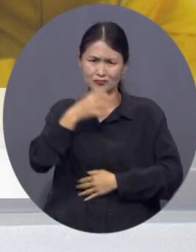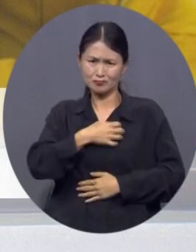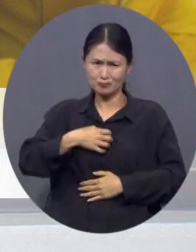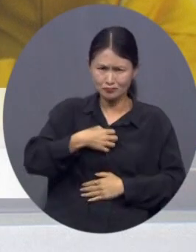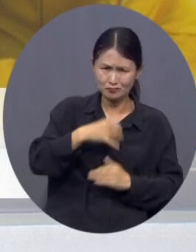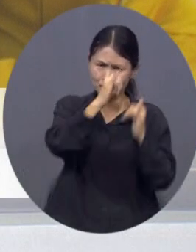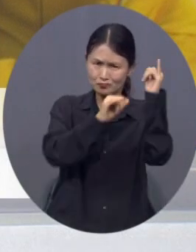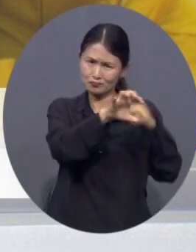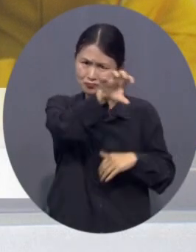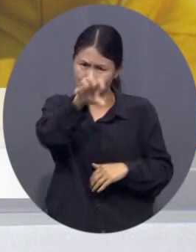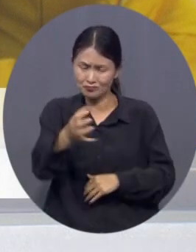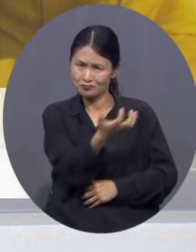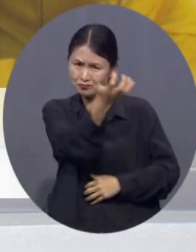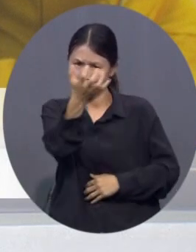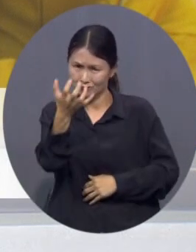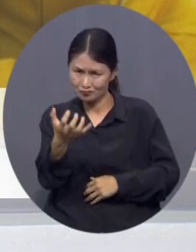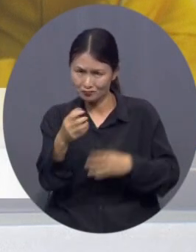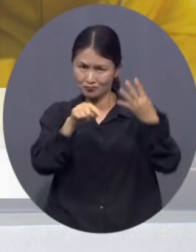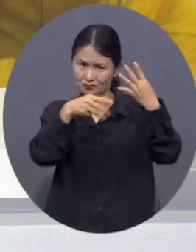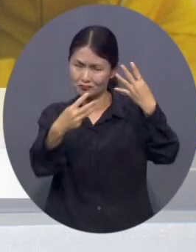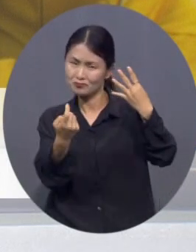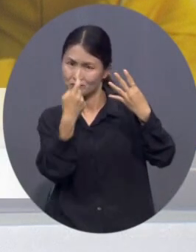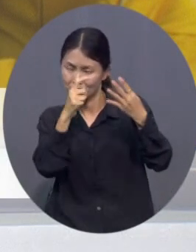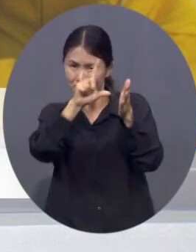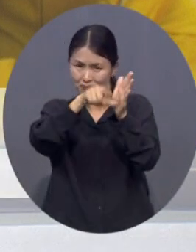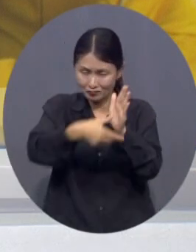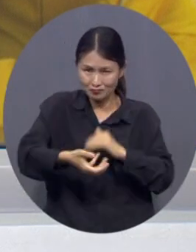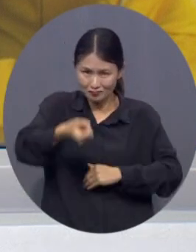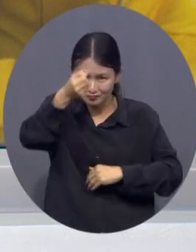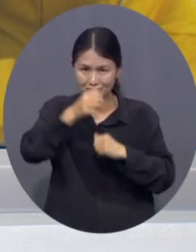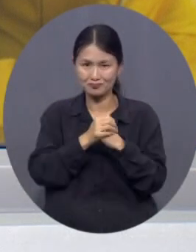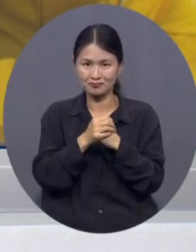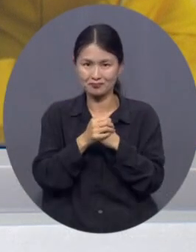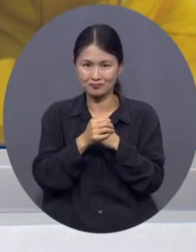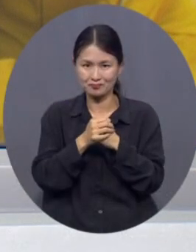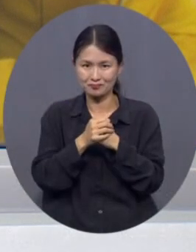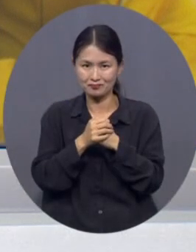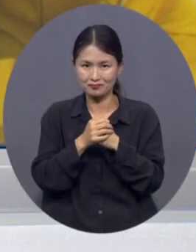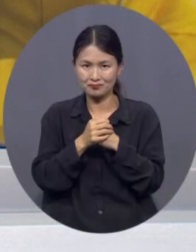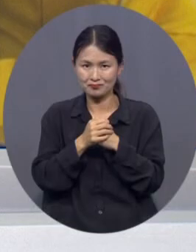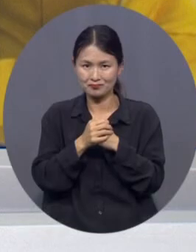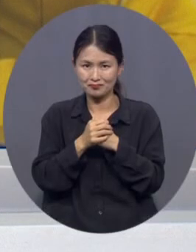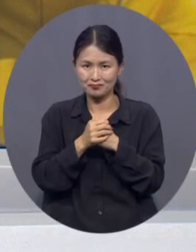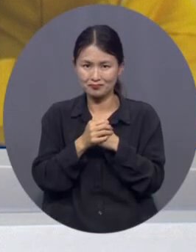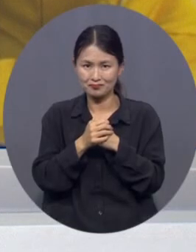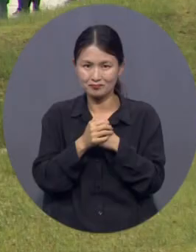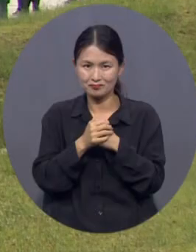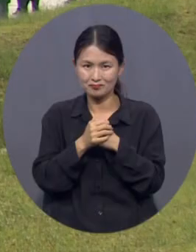돌며 4.3을 배우는 시간을 가졌습니다. 김하은 기자입니다.